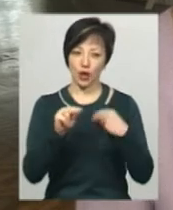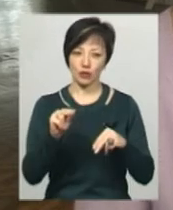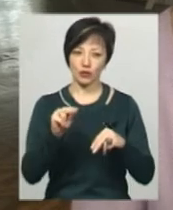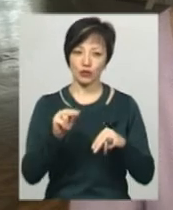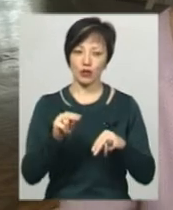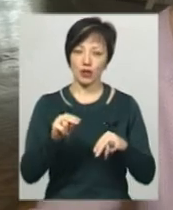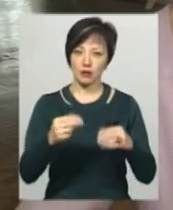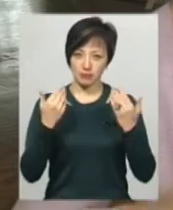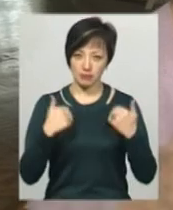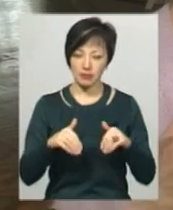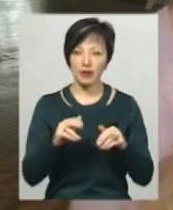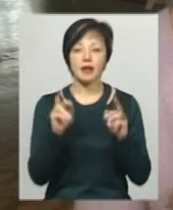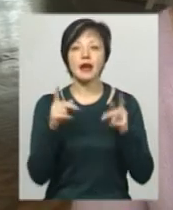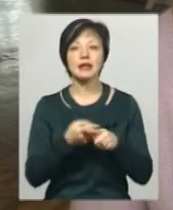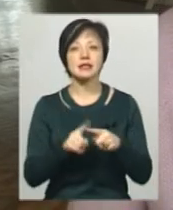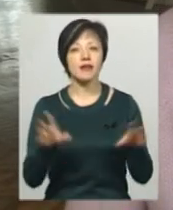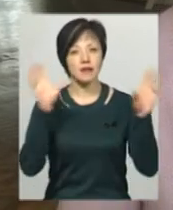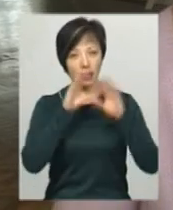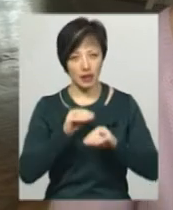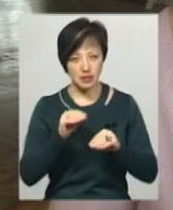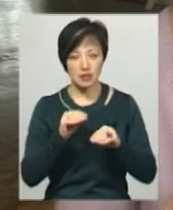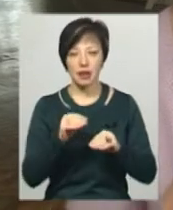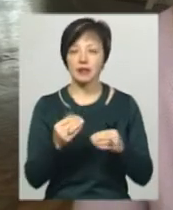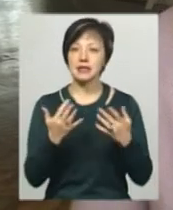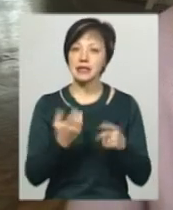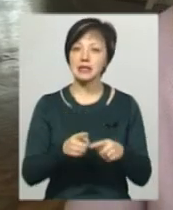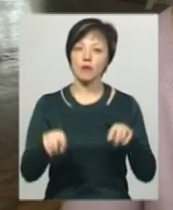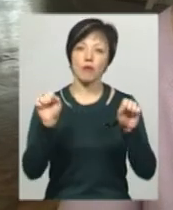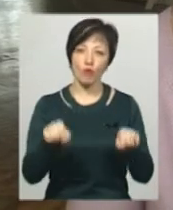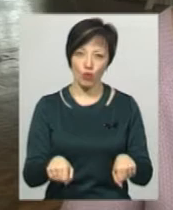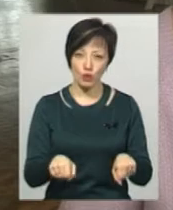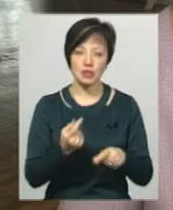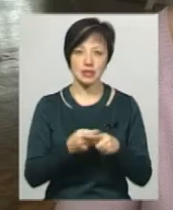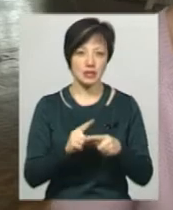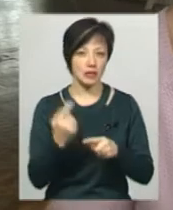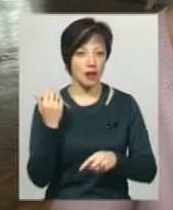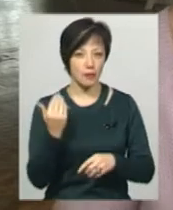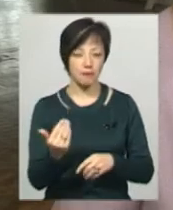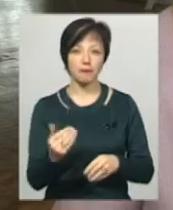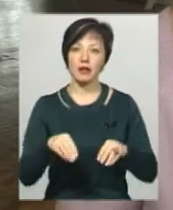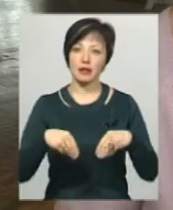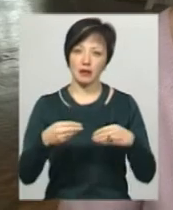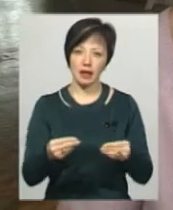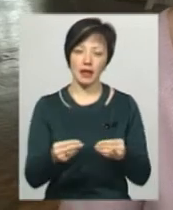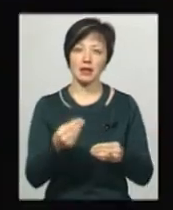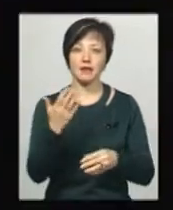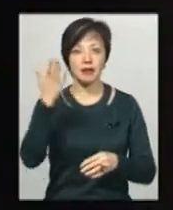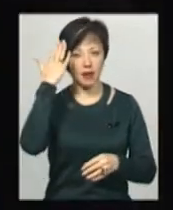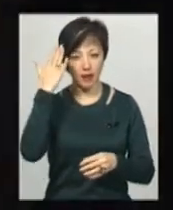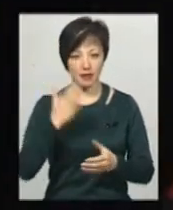сторони. Наскільки це вдається, наскільки це можна, це дає тобі твій